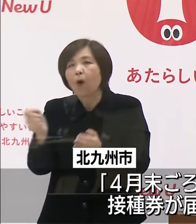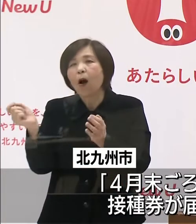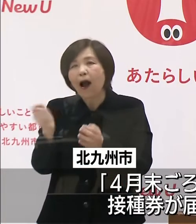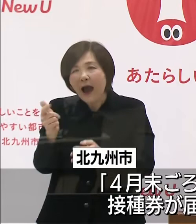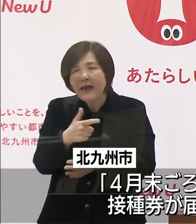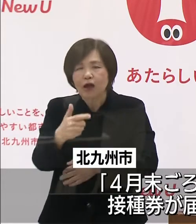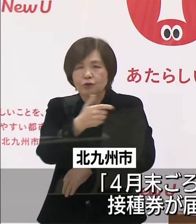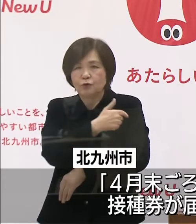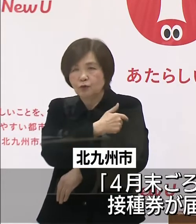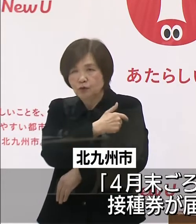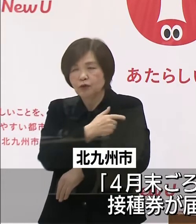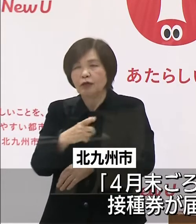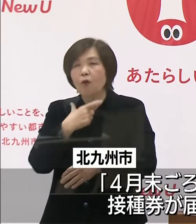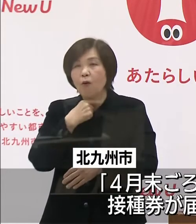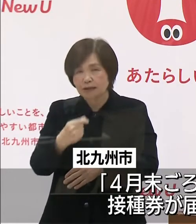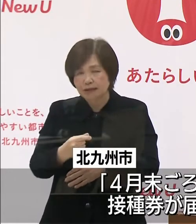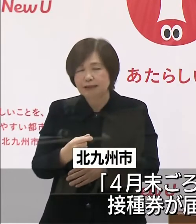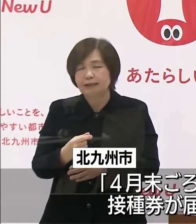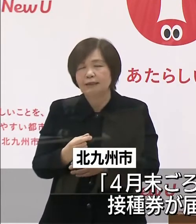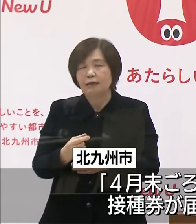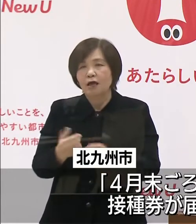接種券が届くと考えているとしていますご時の